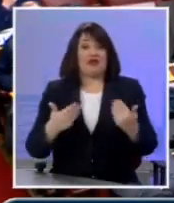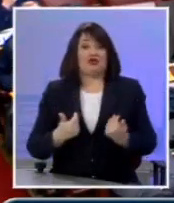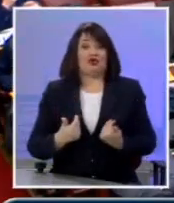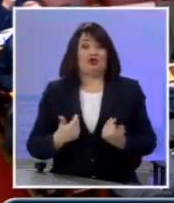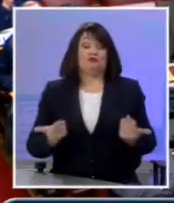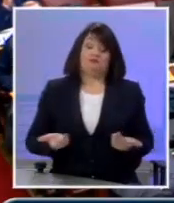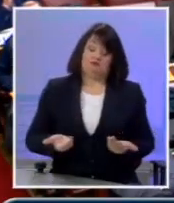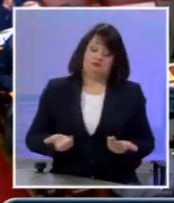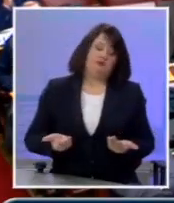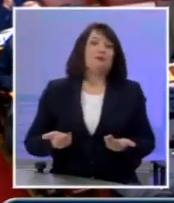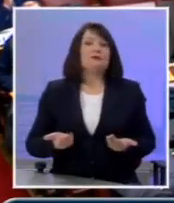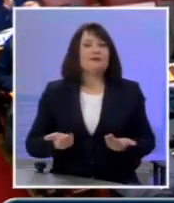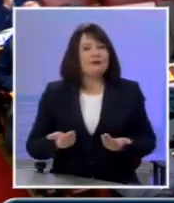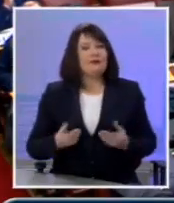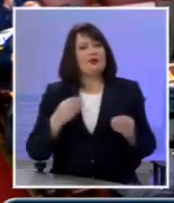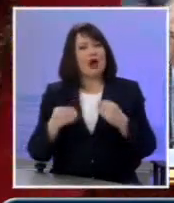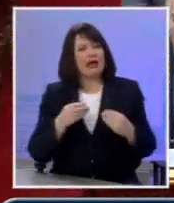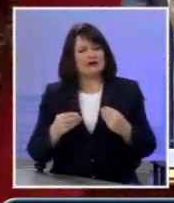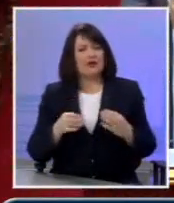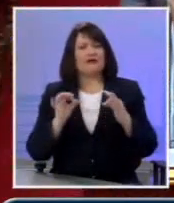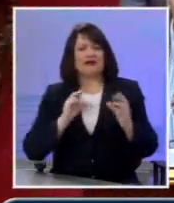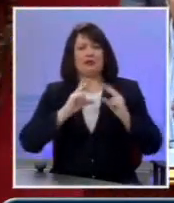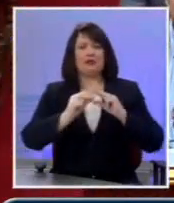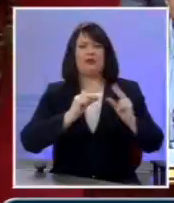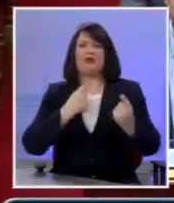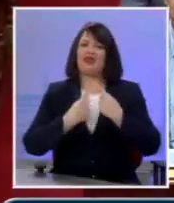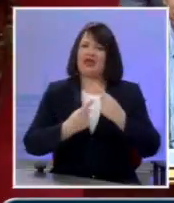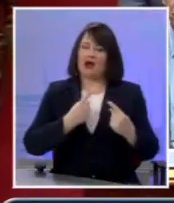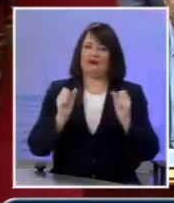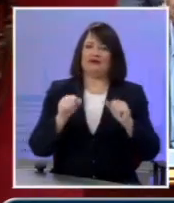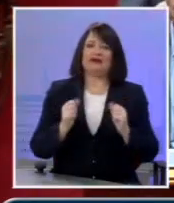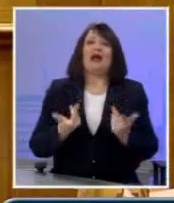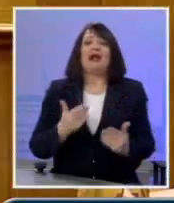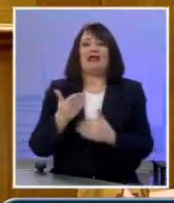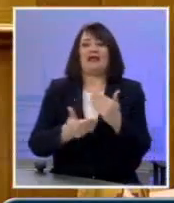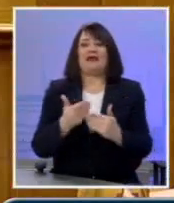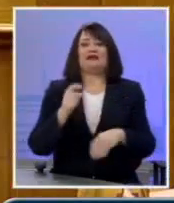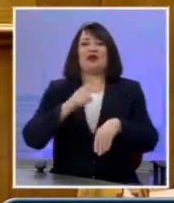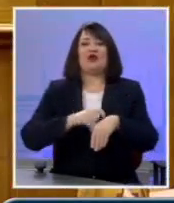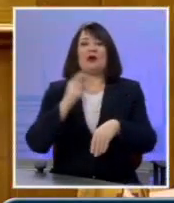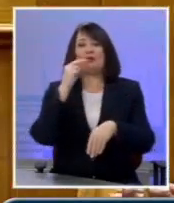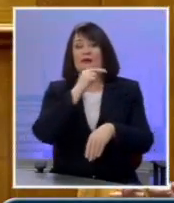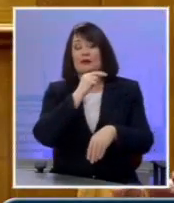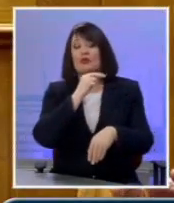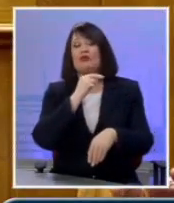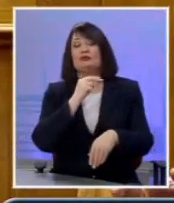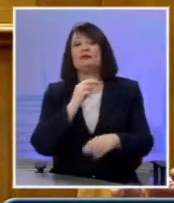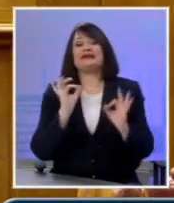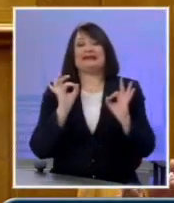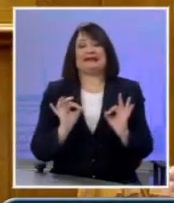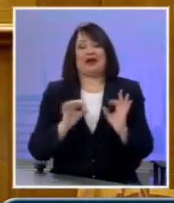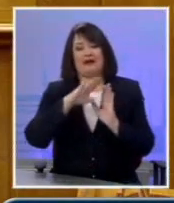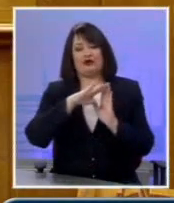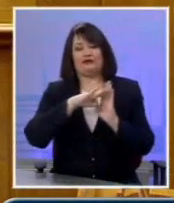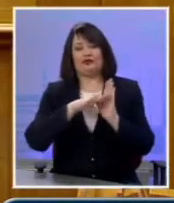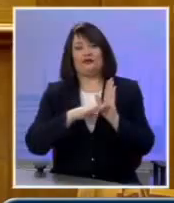τους κάνουμε πιο ελαστικούς, να υπάρχει διάλογος. Αλλά πάντοτε η διαδικασία είναι συγκεκριμένη.